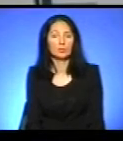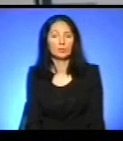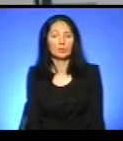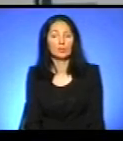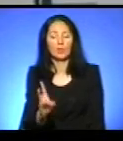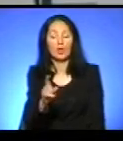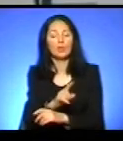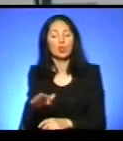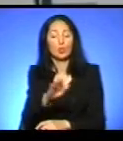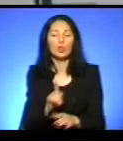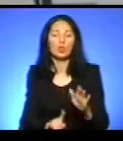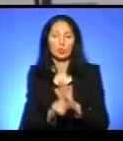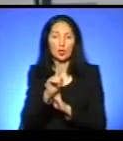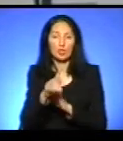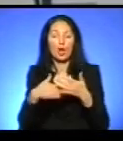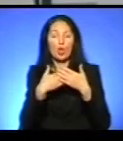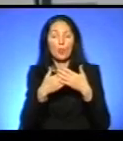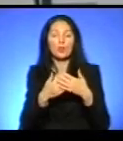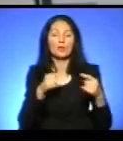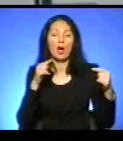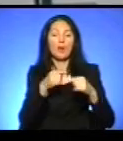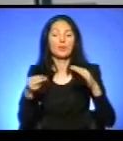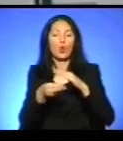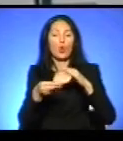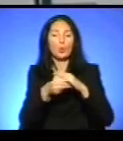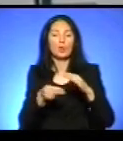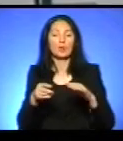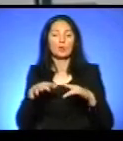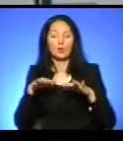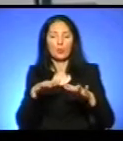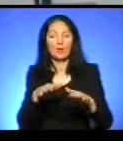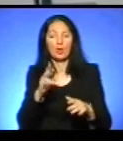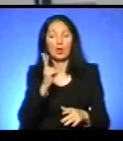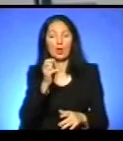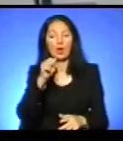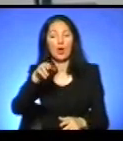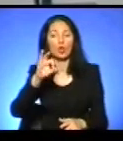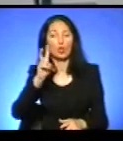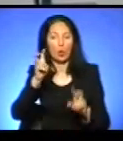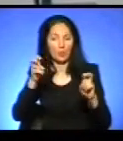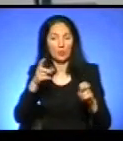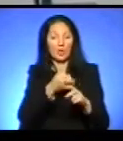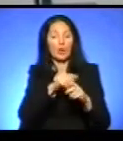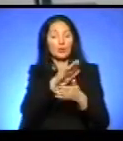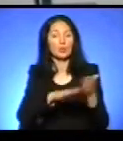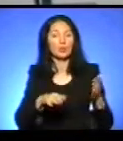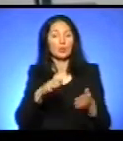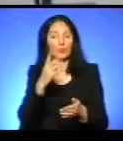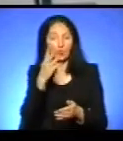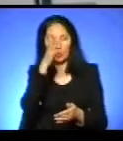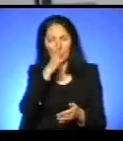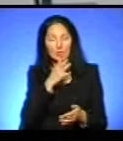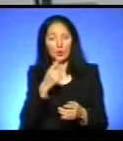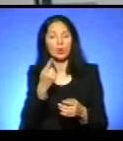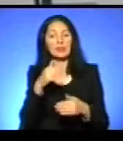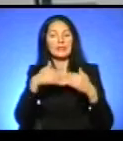На Тернопільщині розпочалася громадська антикорупційна кампанія «Каток», яка триватиме впродовж 4 місяців. Один із етапів –